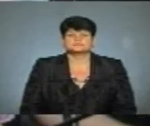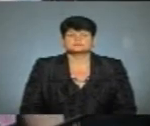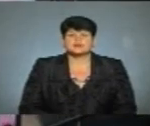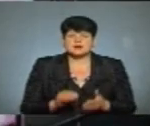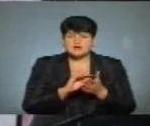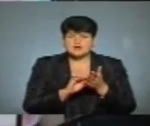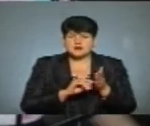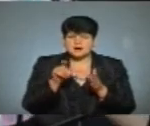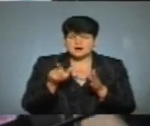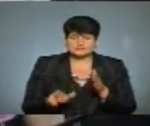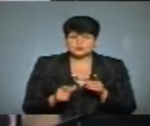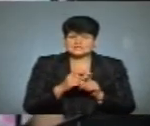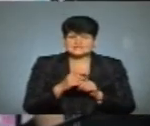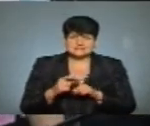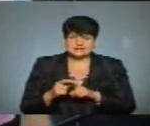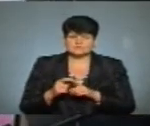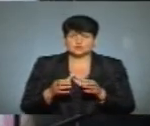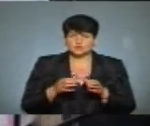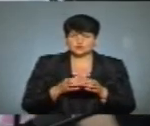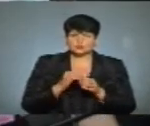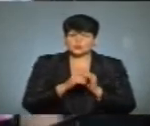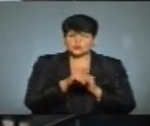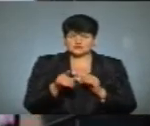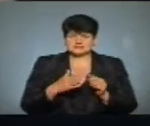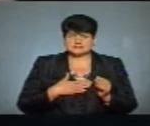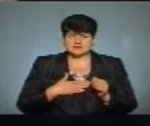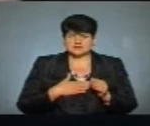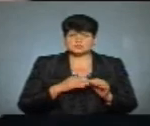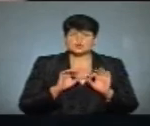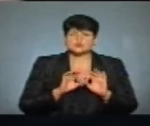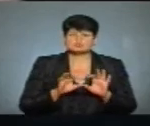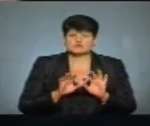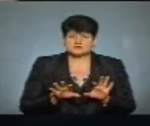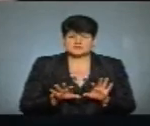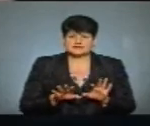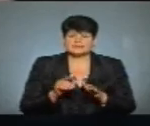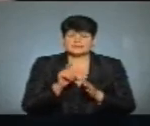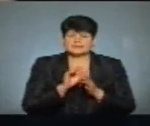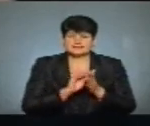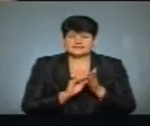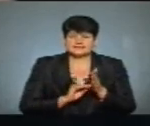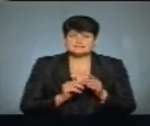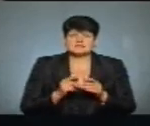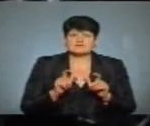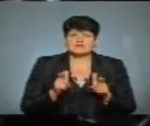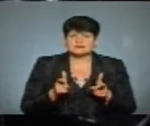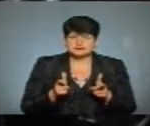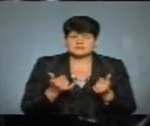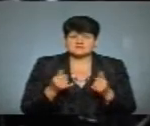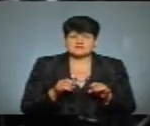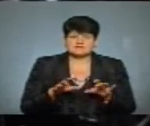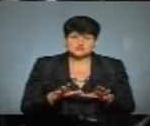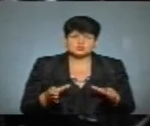Автор слів і музики – вокаліст гурту «Кожен з нас» Борис Шамчук. Розповідає, текст написав під час карантину. Зараз